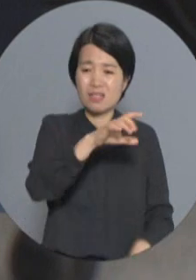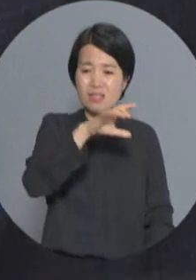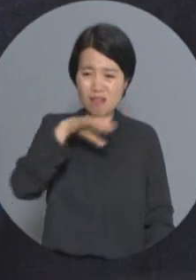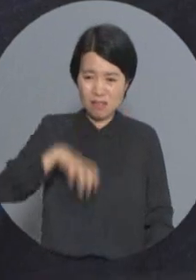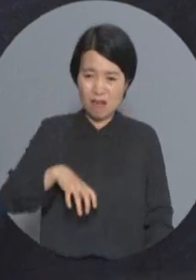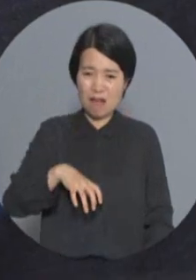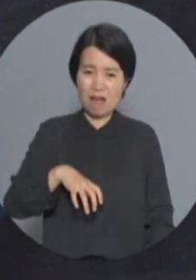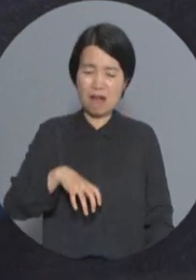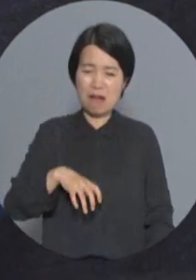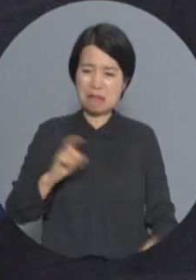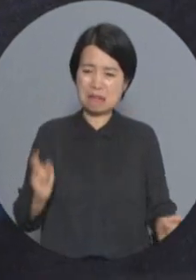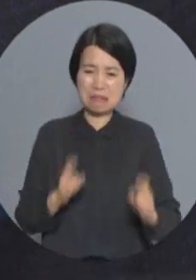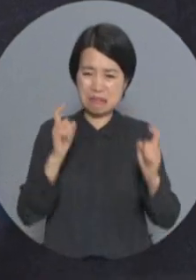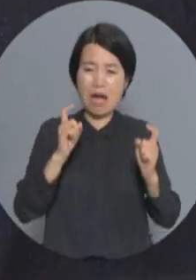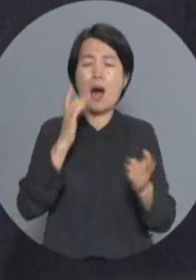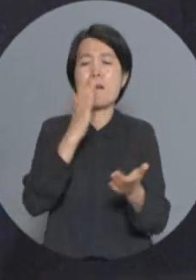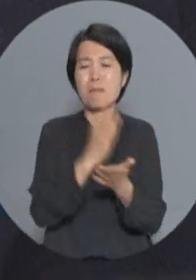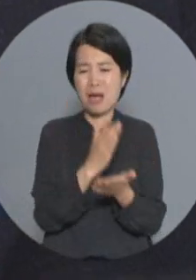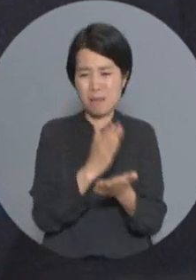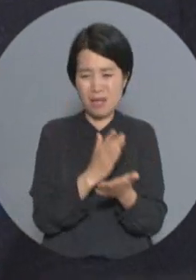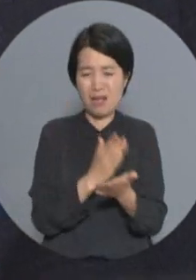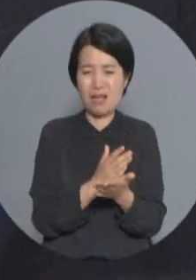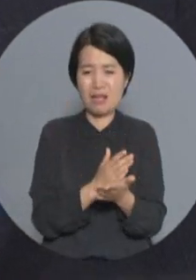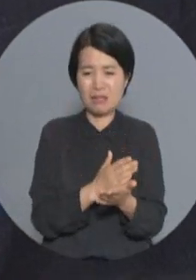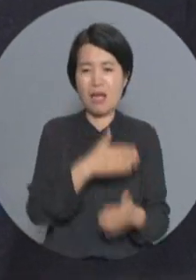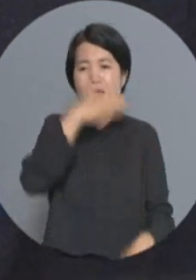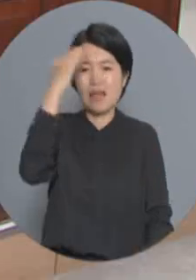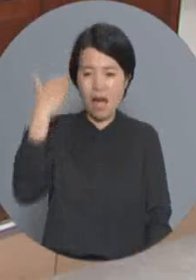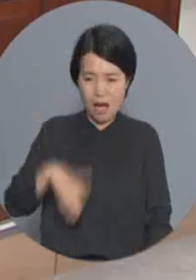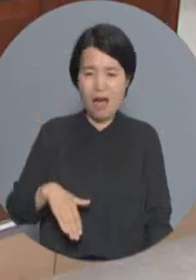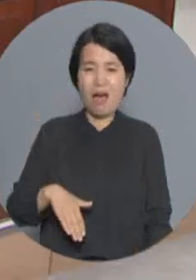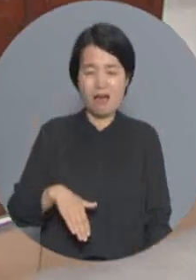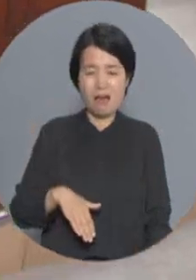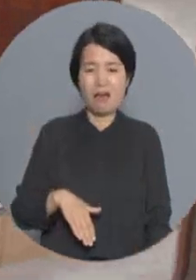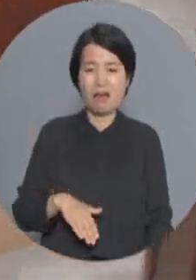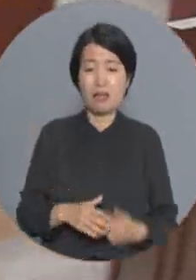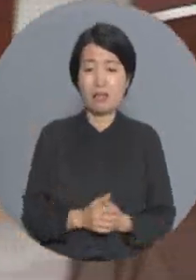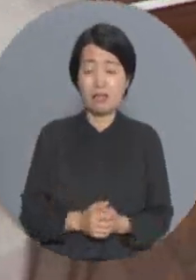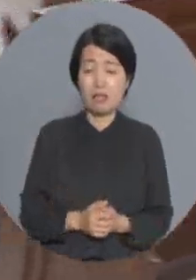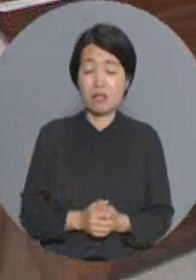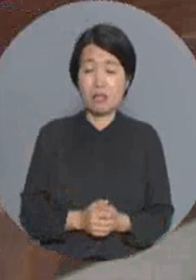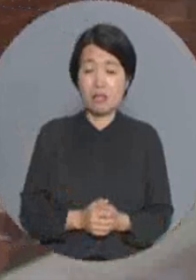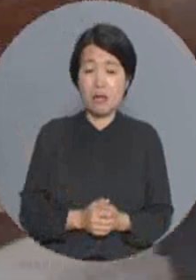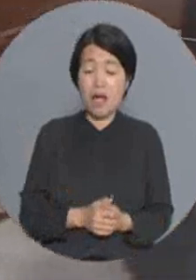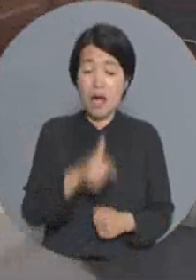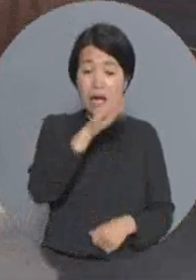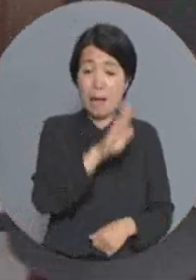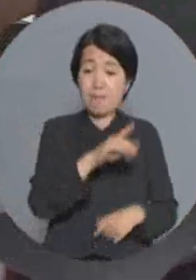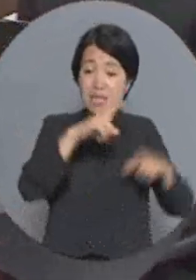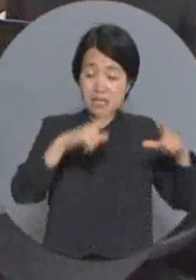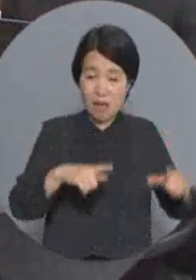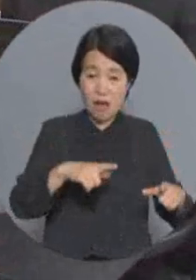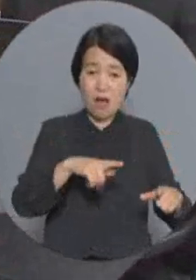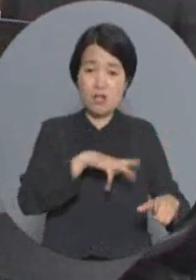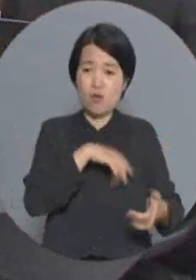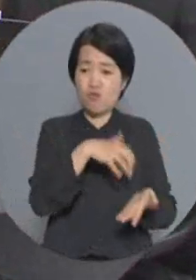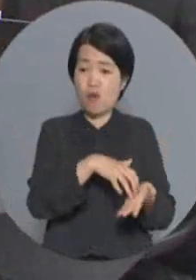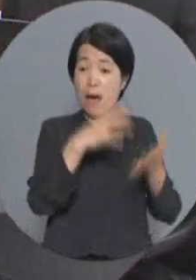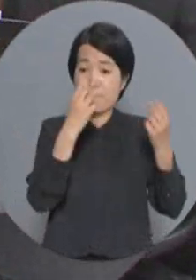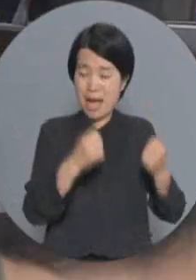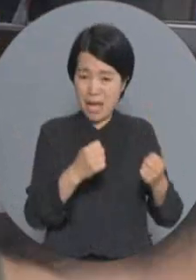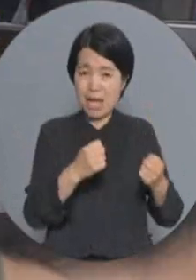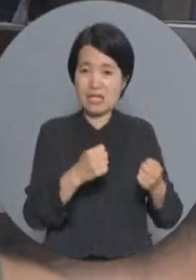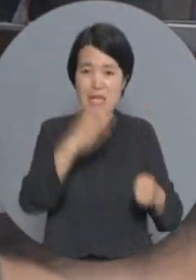정도는 니 그것만으로 엄 발 의원수가 상대적으로 많은 지역구에서 의장직을